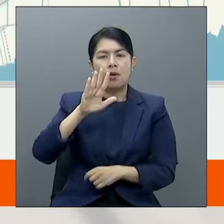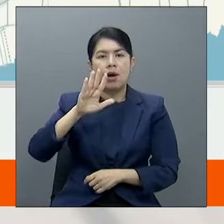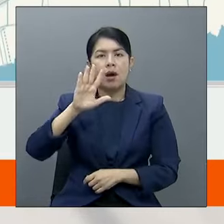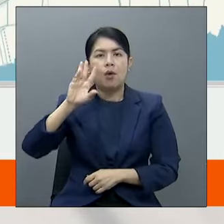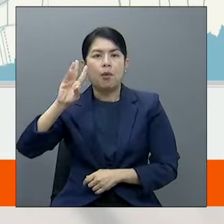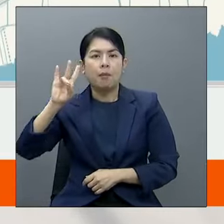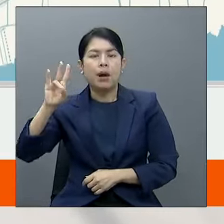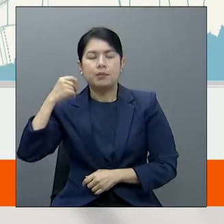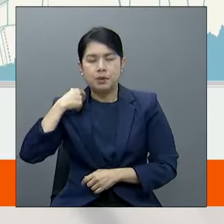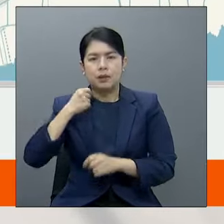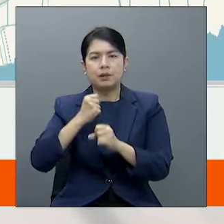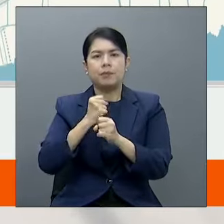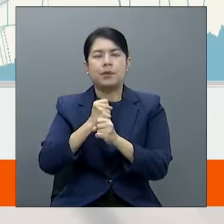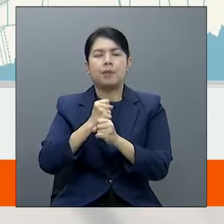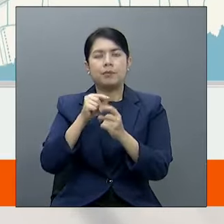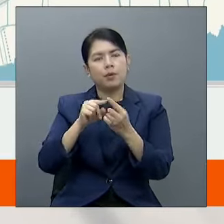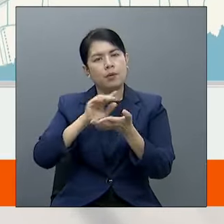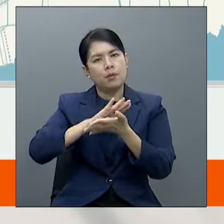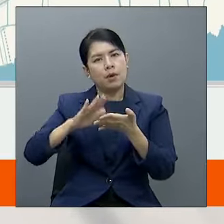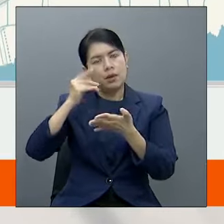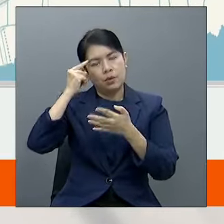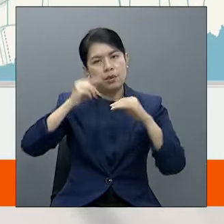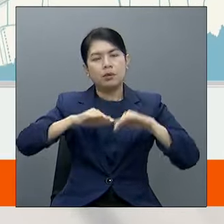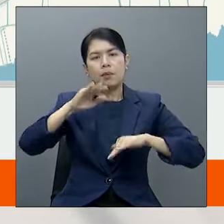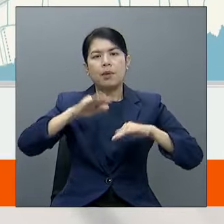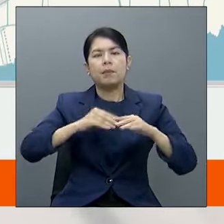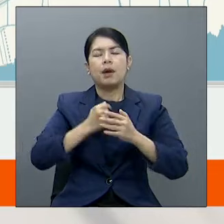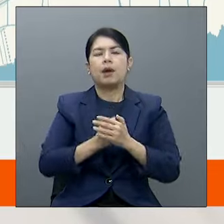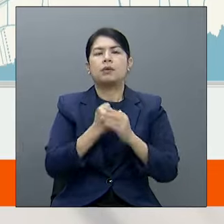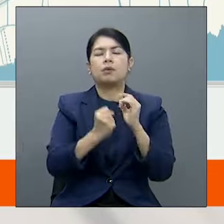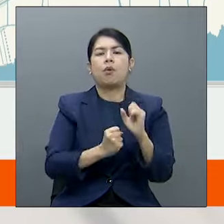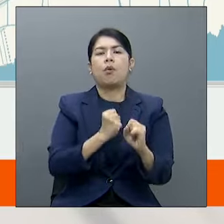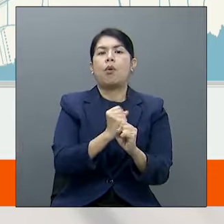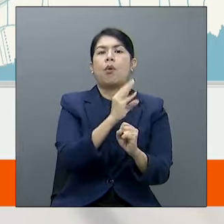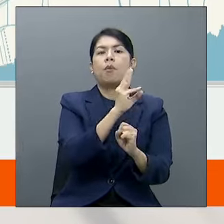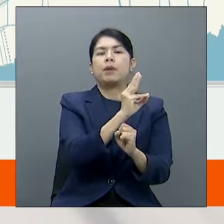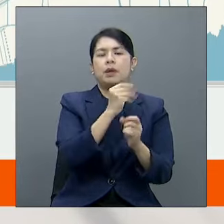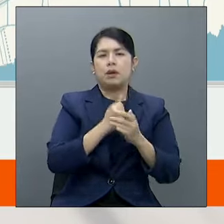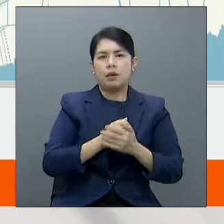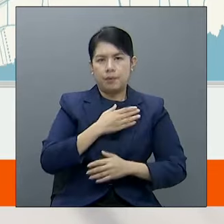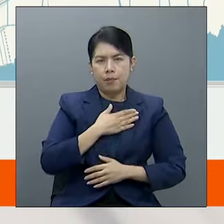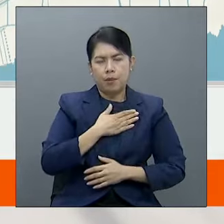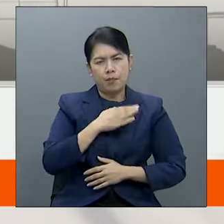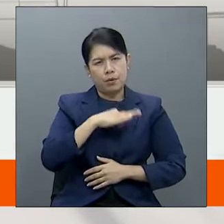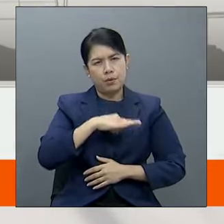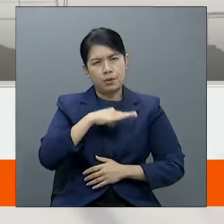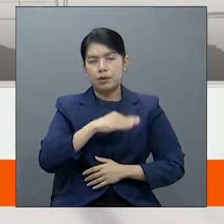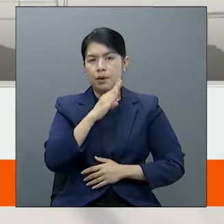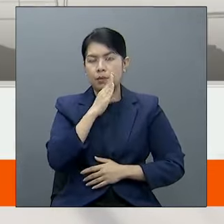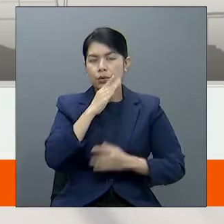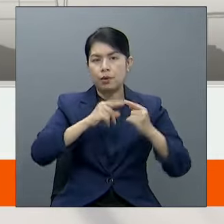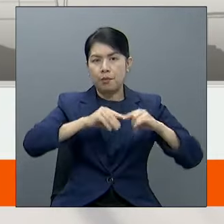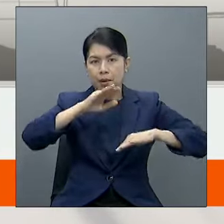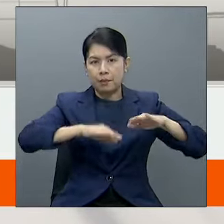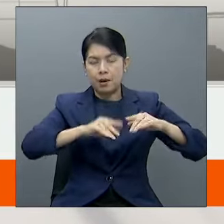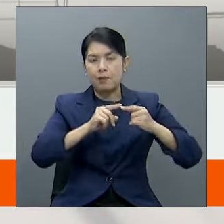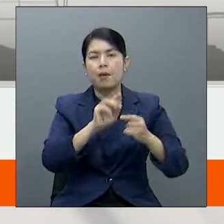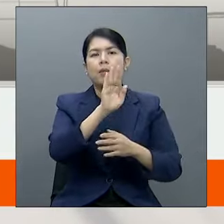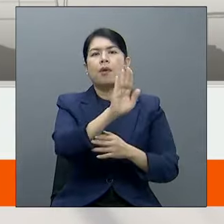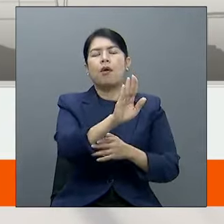ฮ ะ ก็น่าจะประมาณสัก10ปีหรือ5ปีครึ่งนะฮะผมว่าก็อยู่ในวิสัยถ้าเกิดไปเทียบเคียงกับบุรพาวิถีน